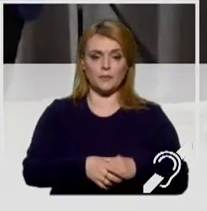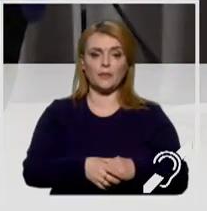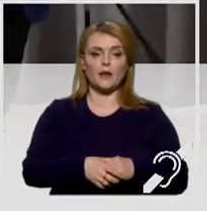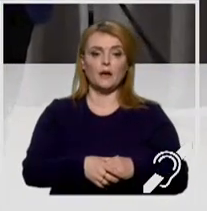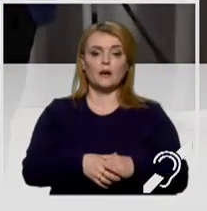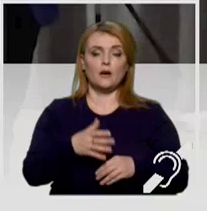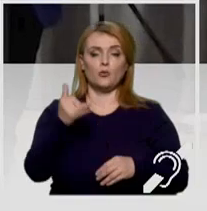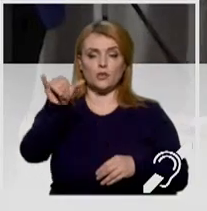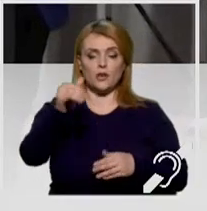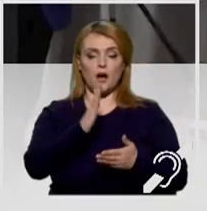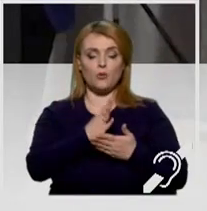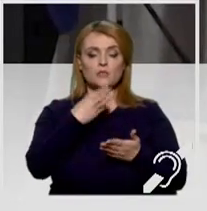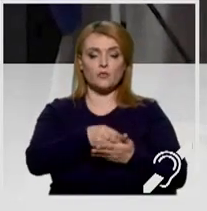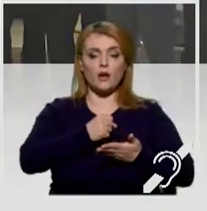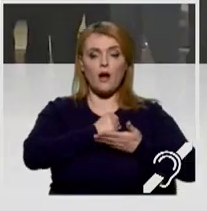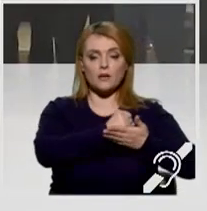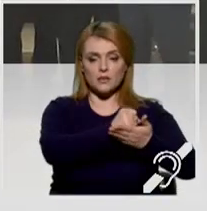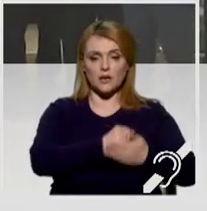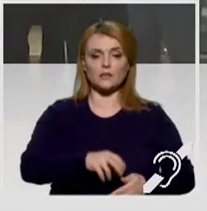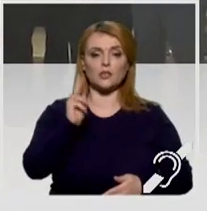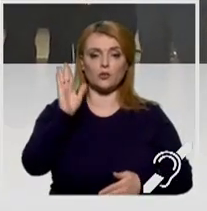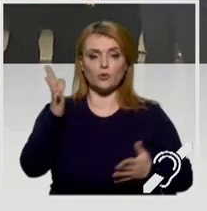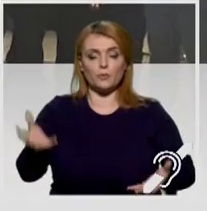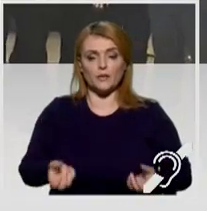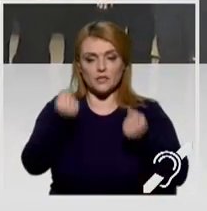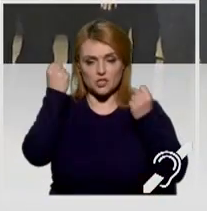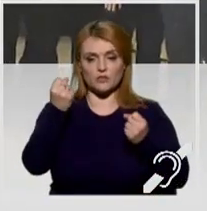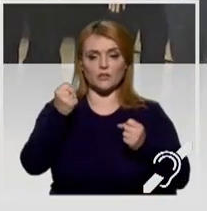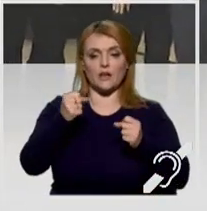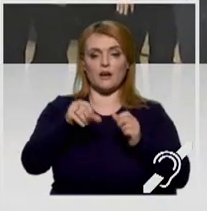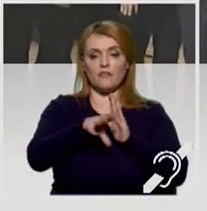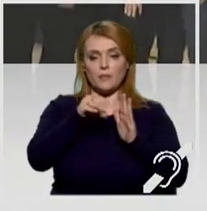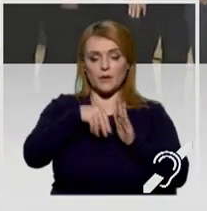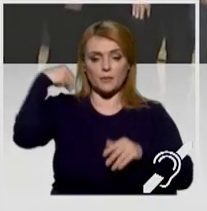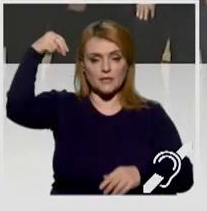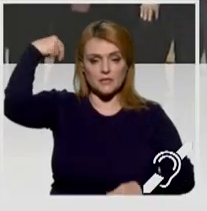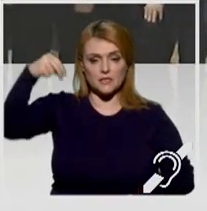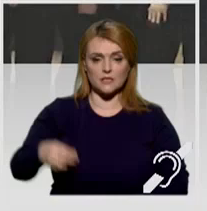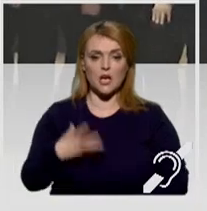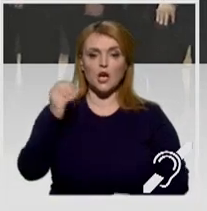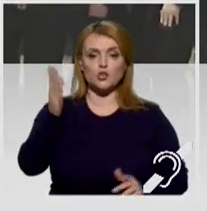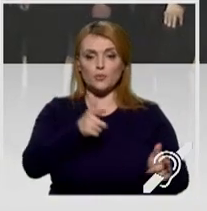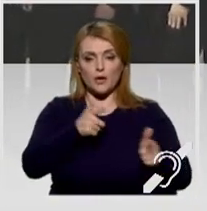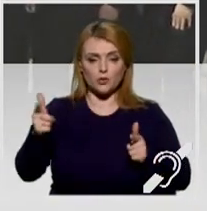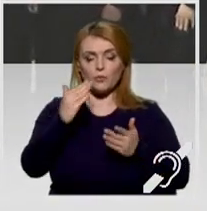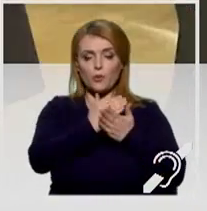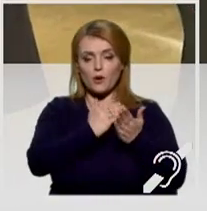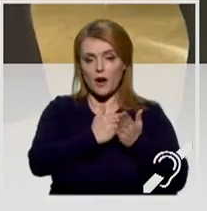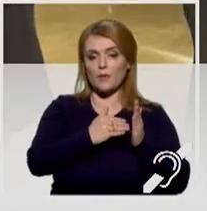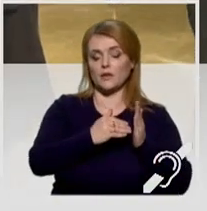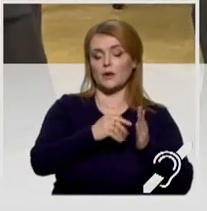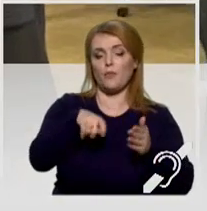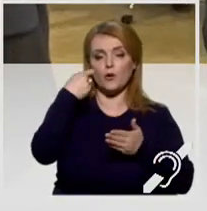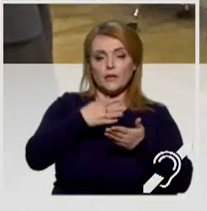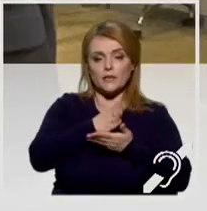deja un candidat comun care va fi susținut la alegerile prezidențiale va fi elaborat și un program politic și electoral comun